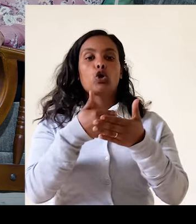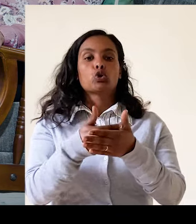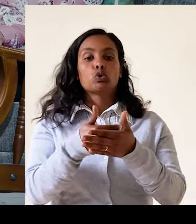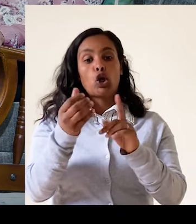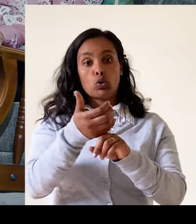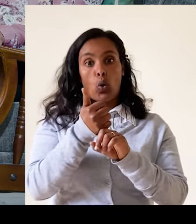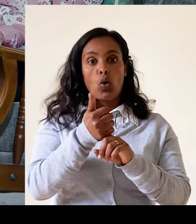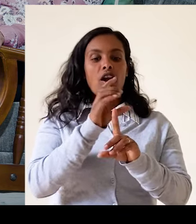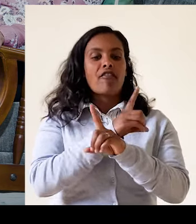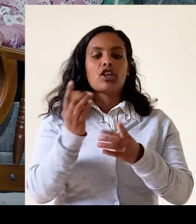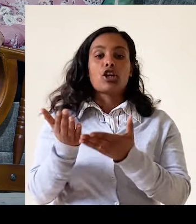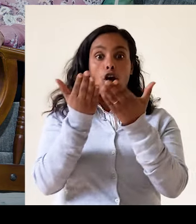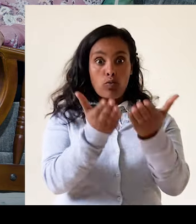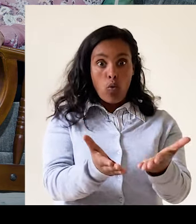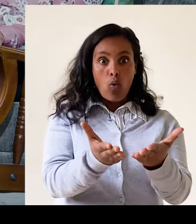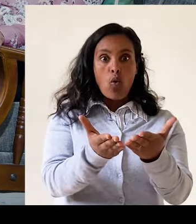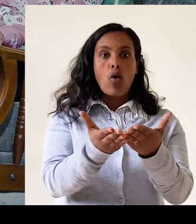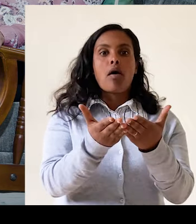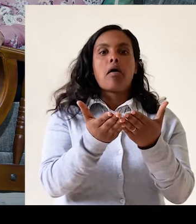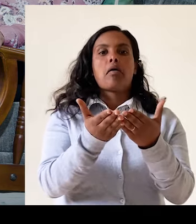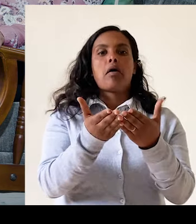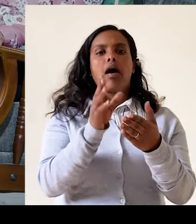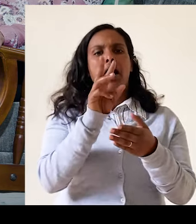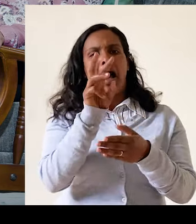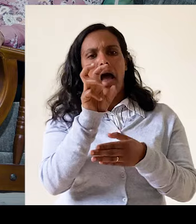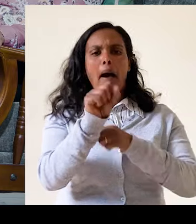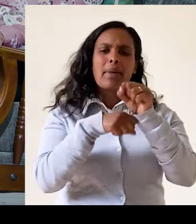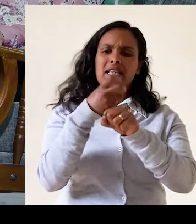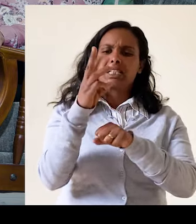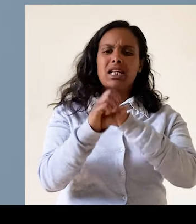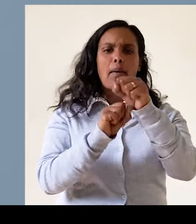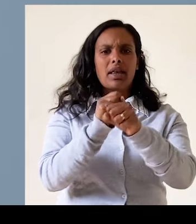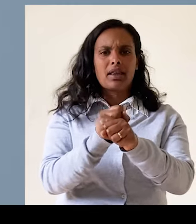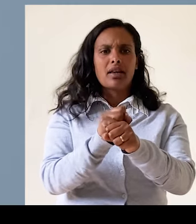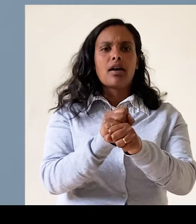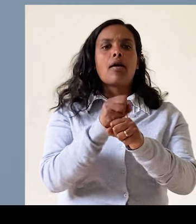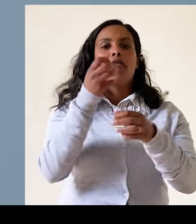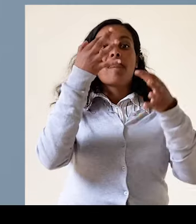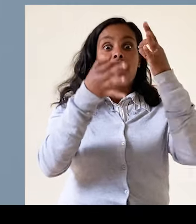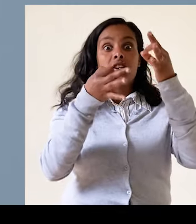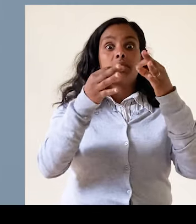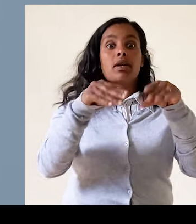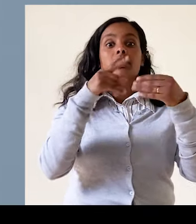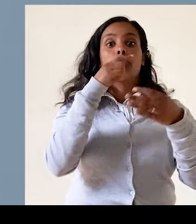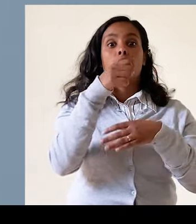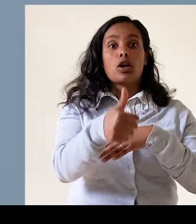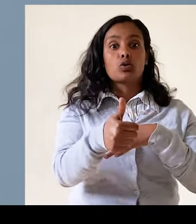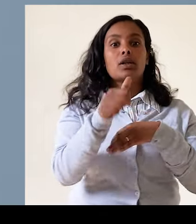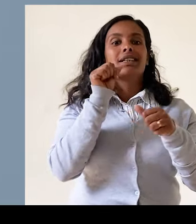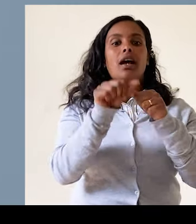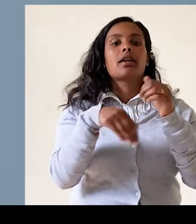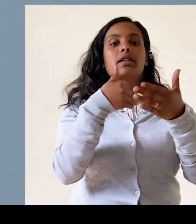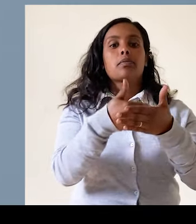አድራሹ ተይዞ ለፍትህ ቀርቦ 10 ዓመት 20 ዓመት 16 ዓመት መፈረዱ በራሱ